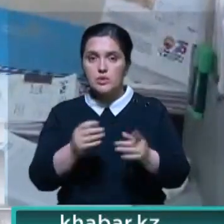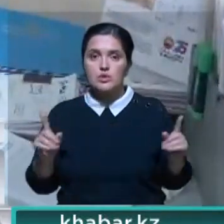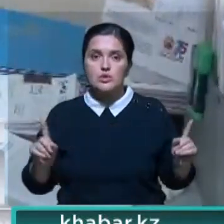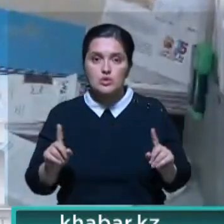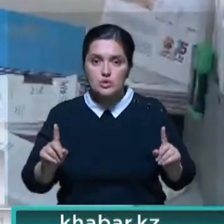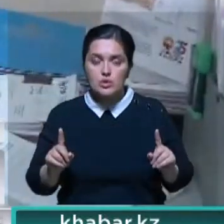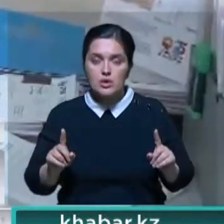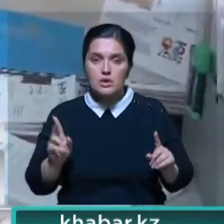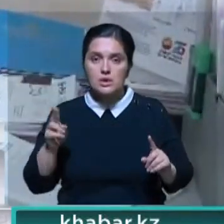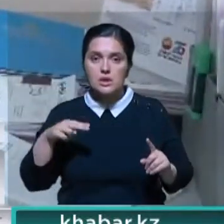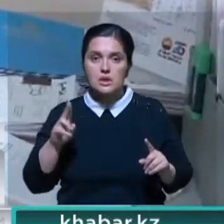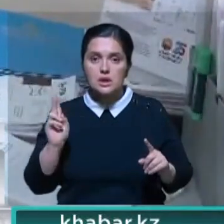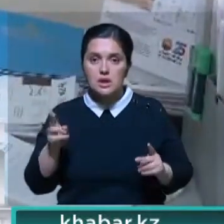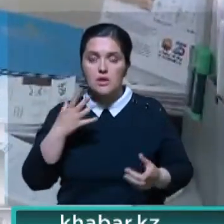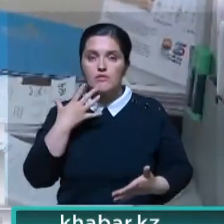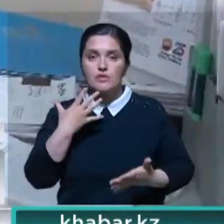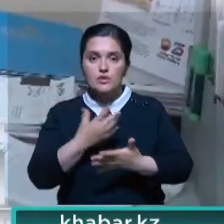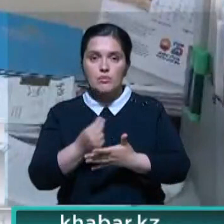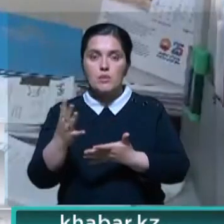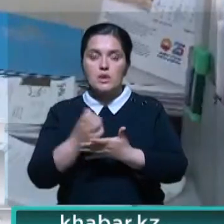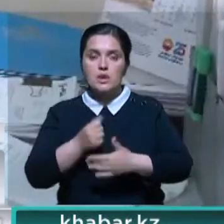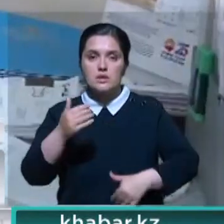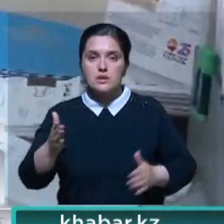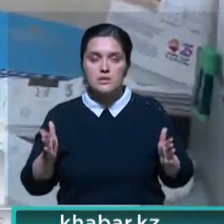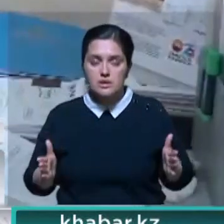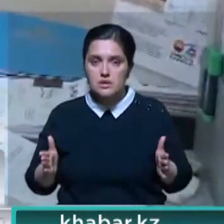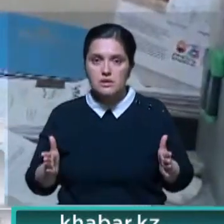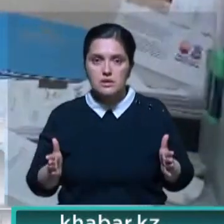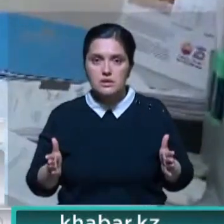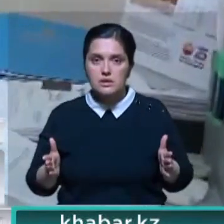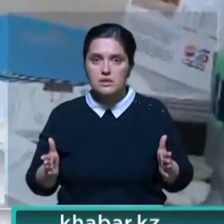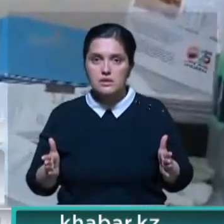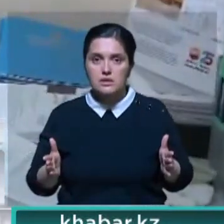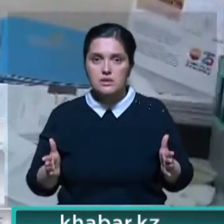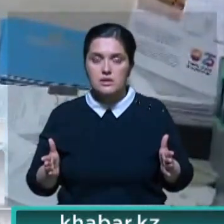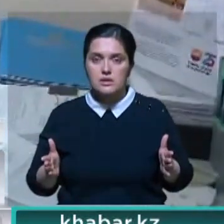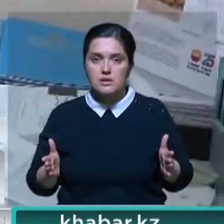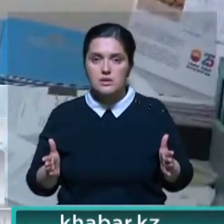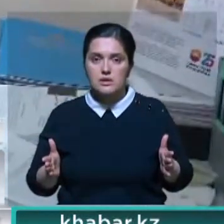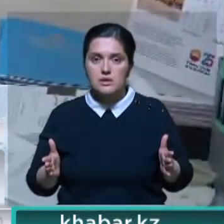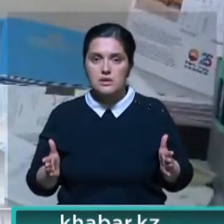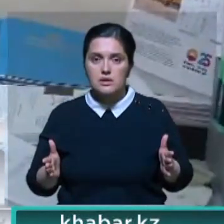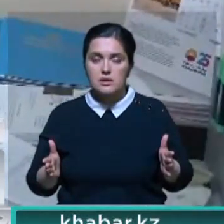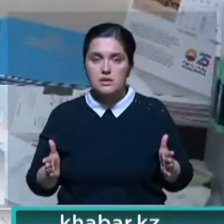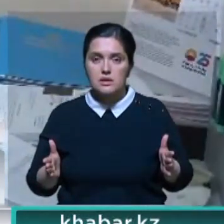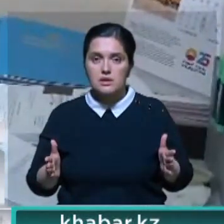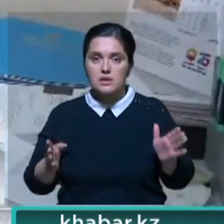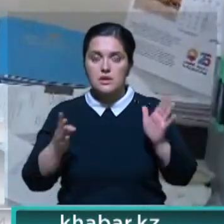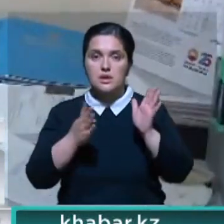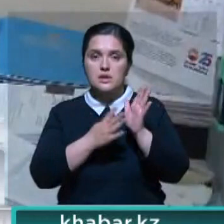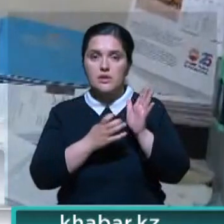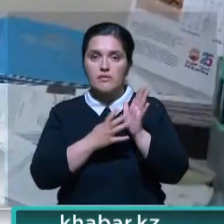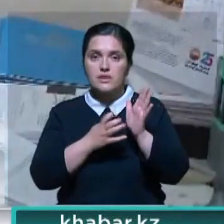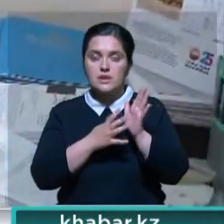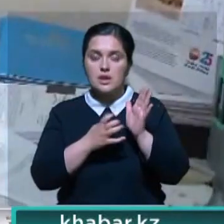наличии КТК имеется собственный резервуарно-товарный парк в объеме более 900